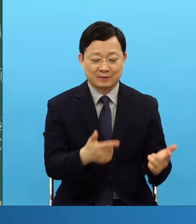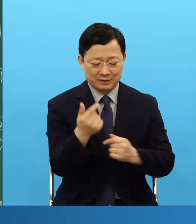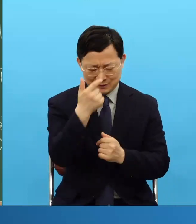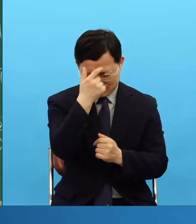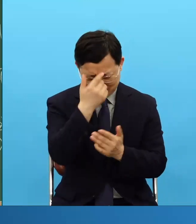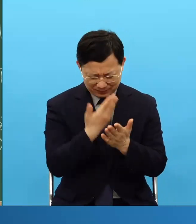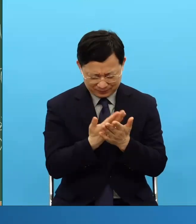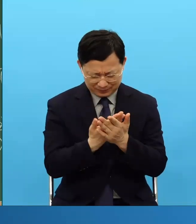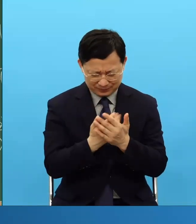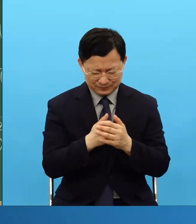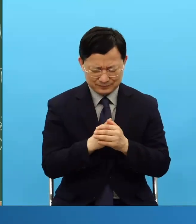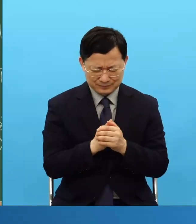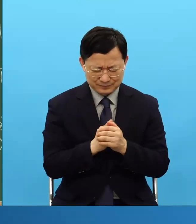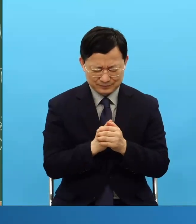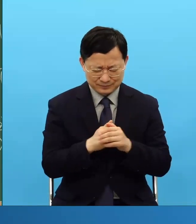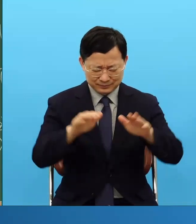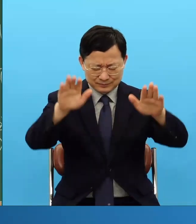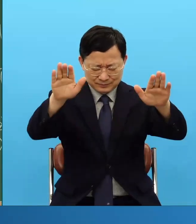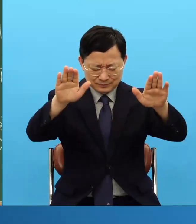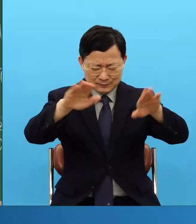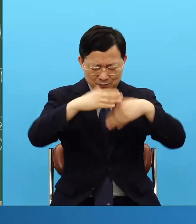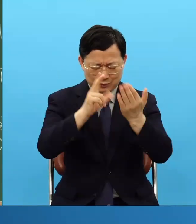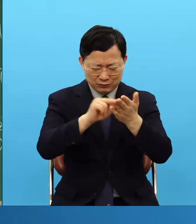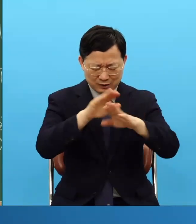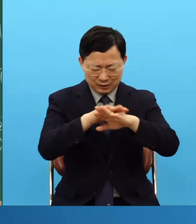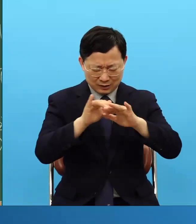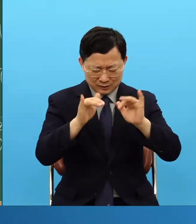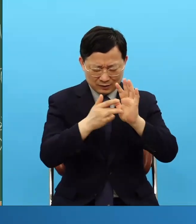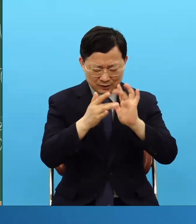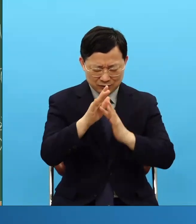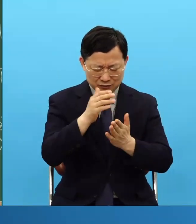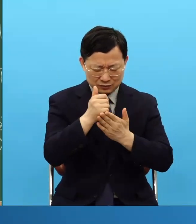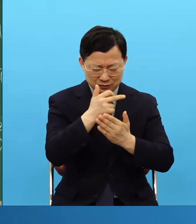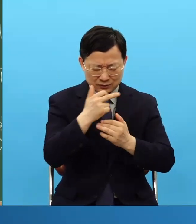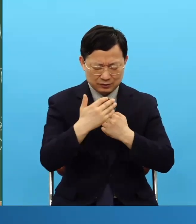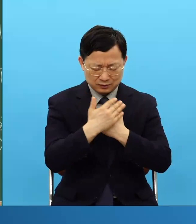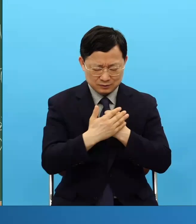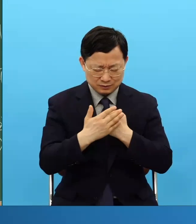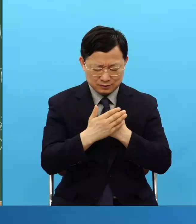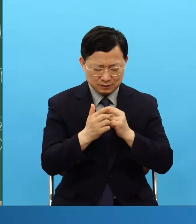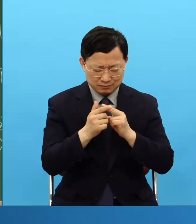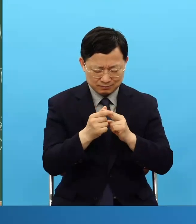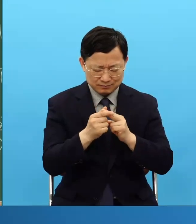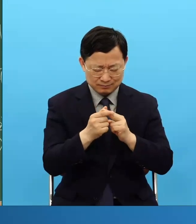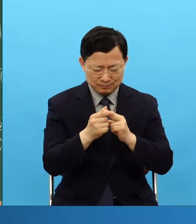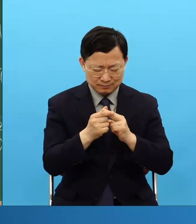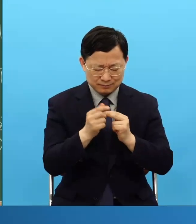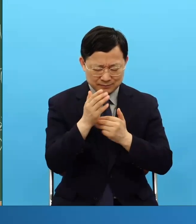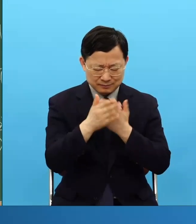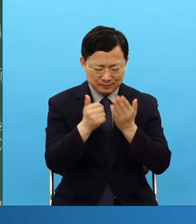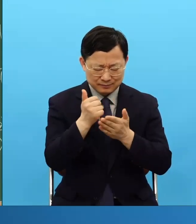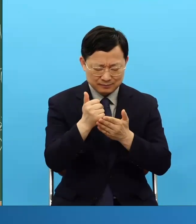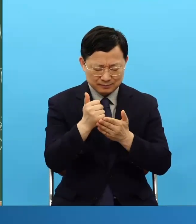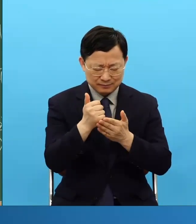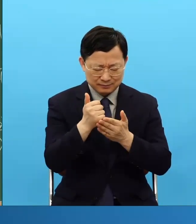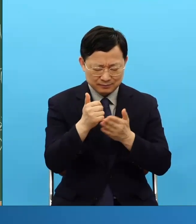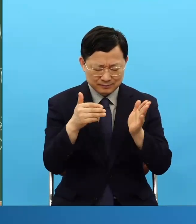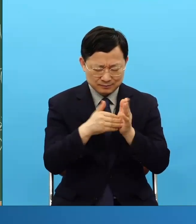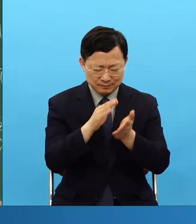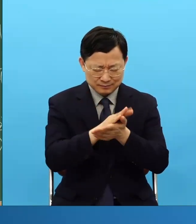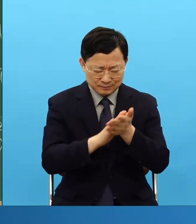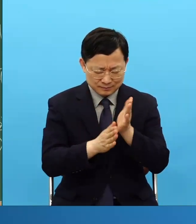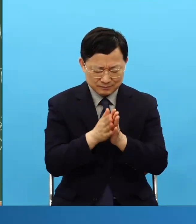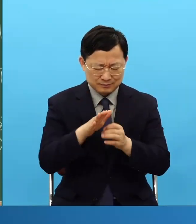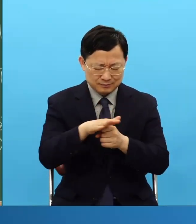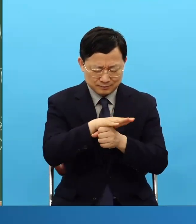Let us pray. 모든 문제 해결자이신 예수 그리스도의 은혜와 May the grace of our Lord Jesus Christ, the solution to all problems, 하나님의 무한하신